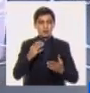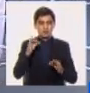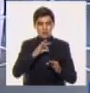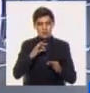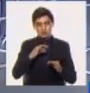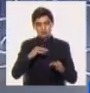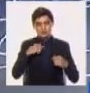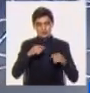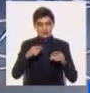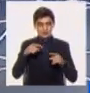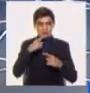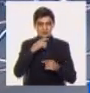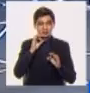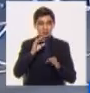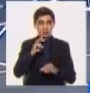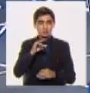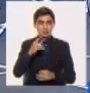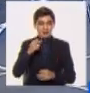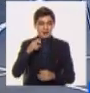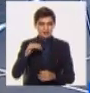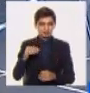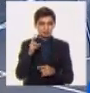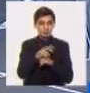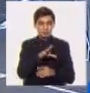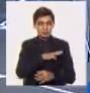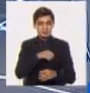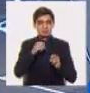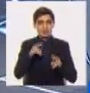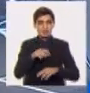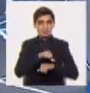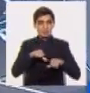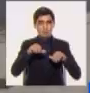торговцы, расскажет Нургали Карабаев. Он промониторил ситуацию на блокпостах.